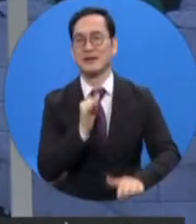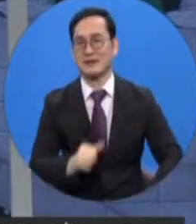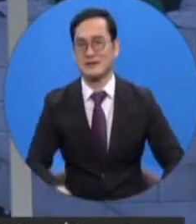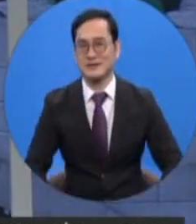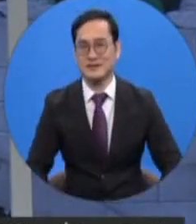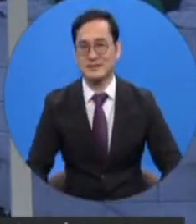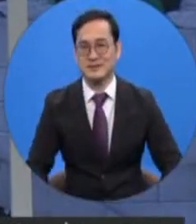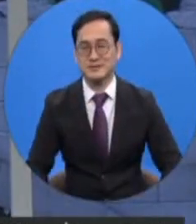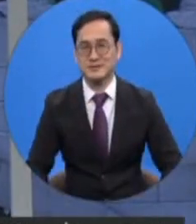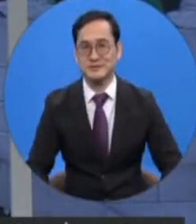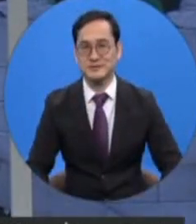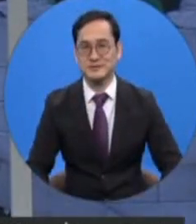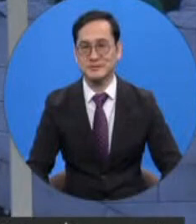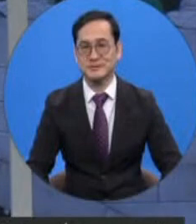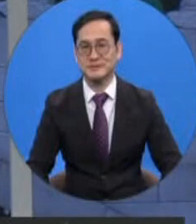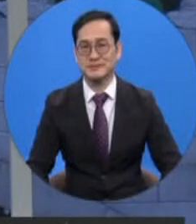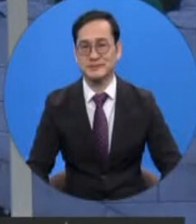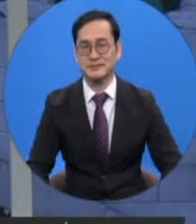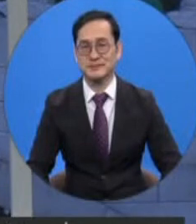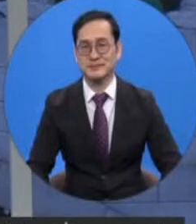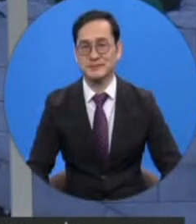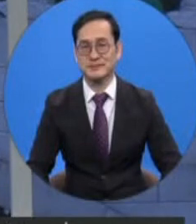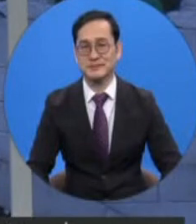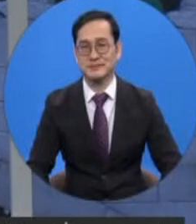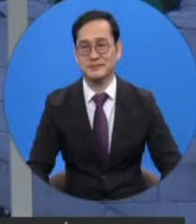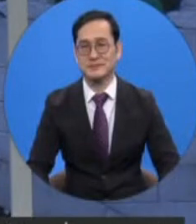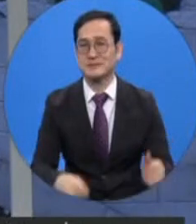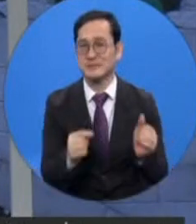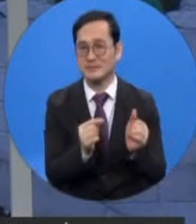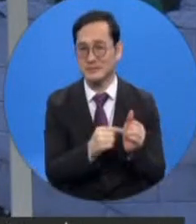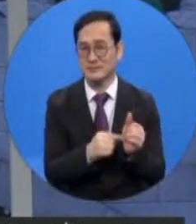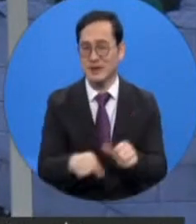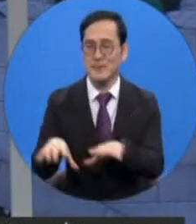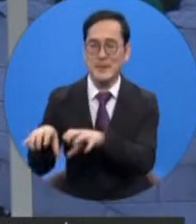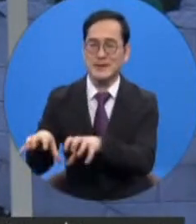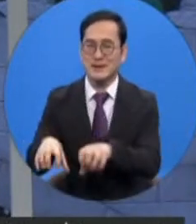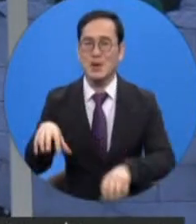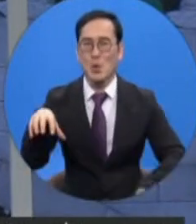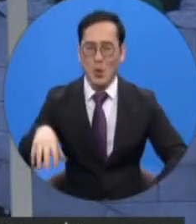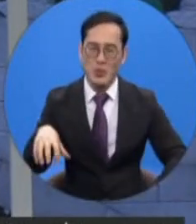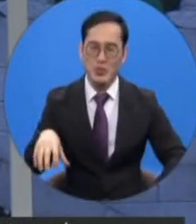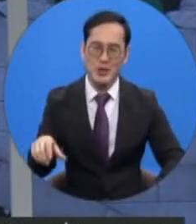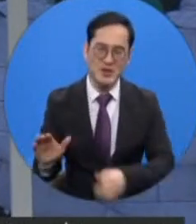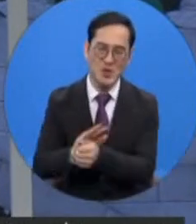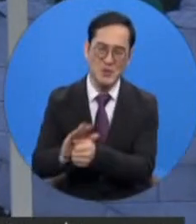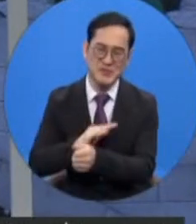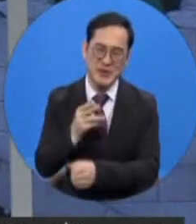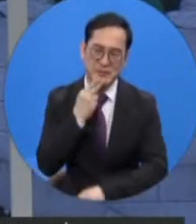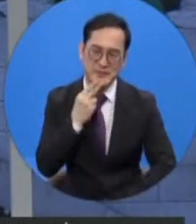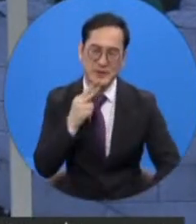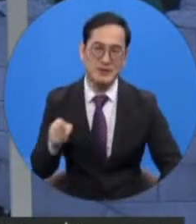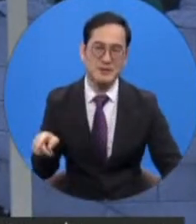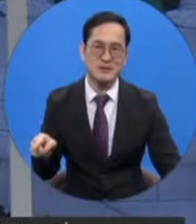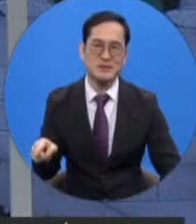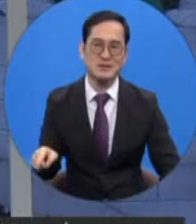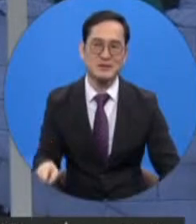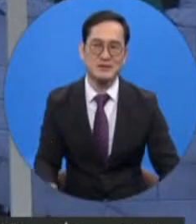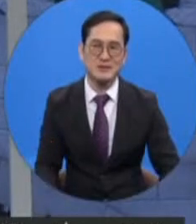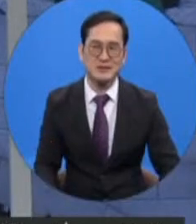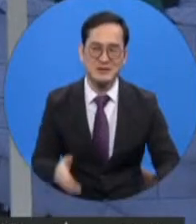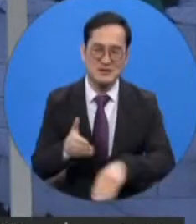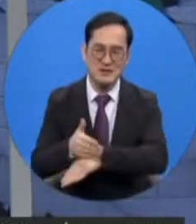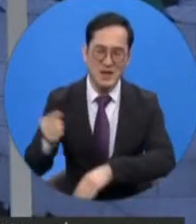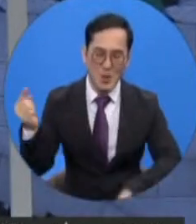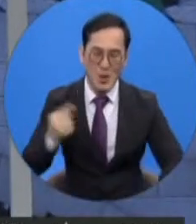마사지 업소를 거론하면서 내상을 입었다라는 은어를 썼다라는 그 업소,